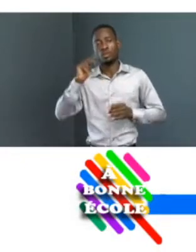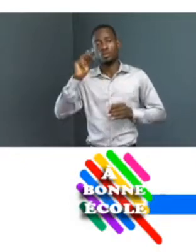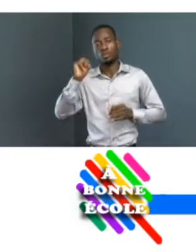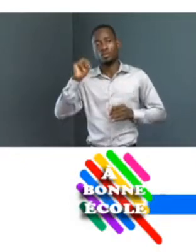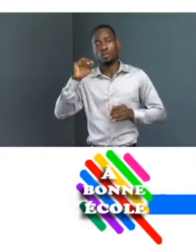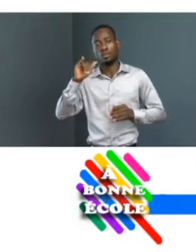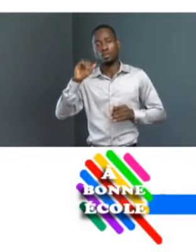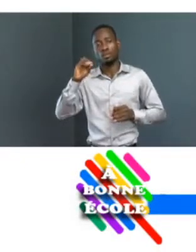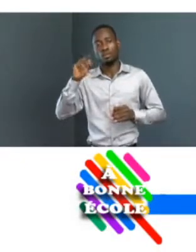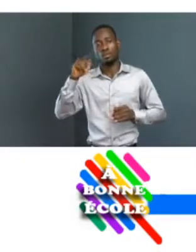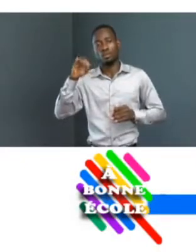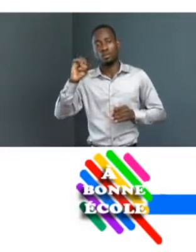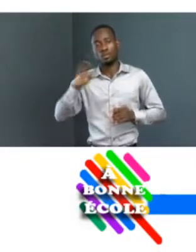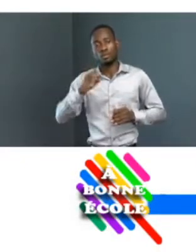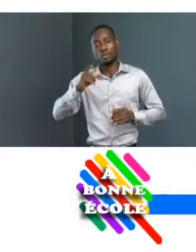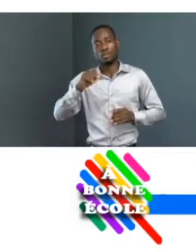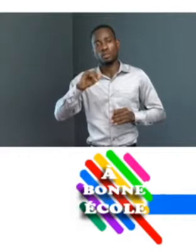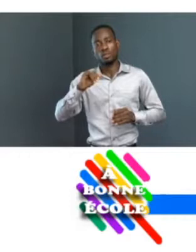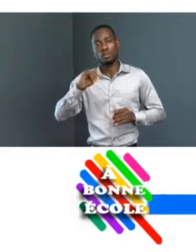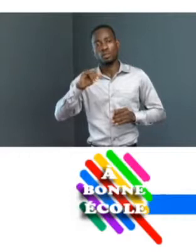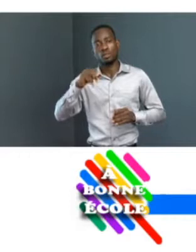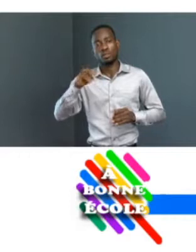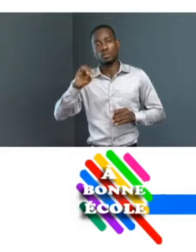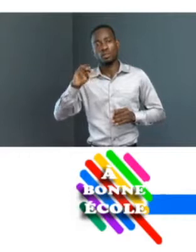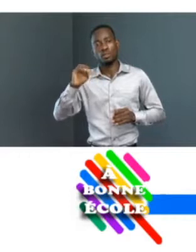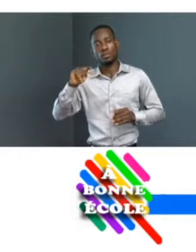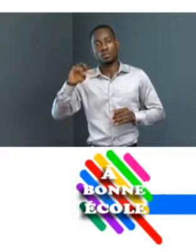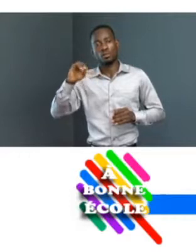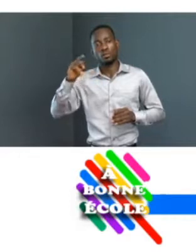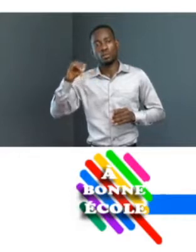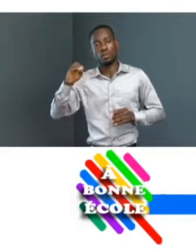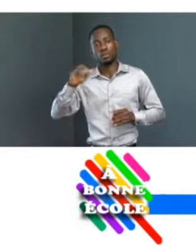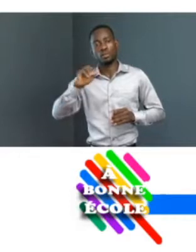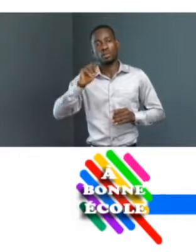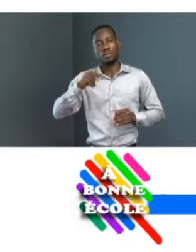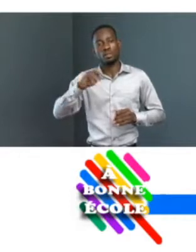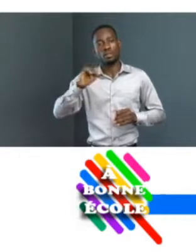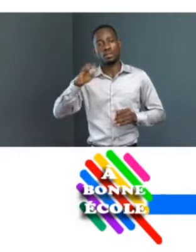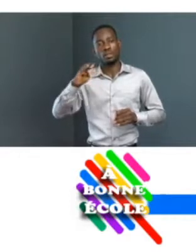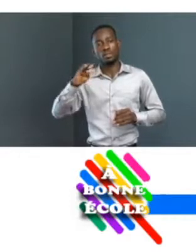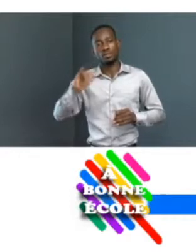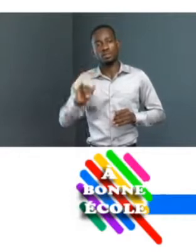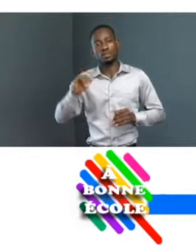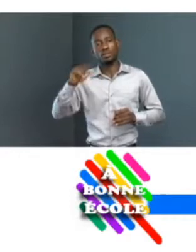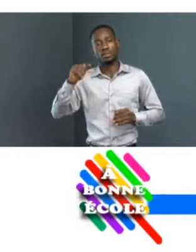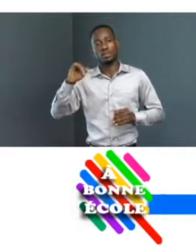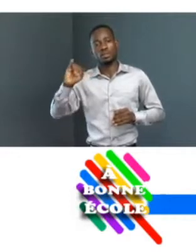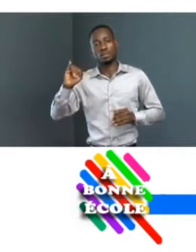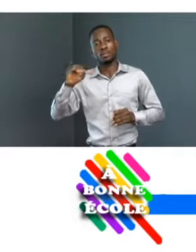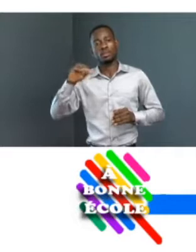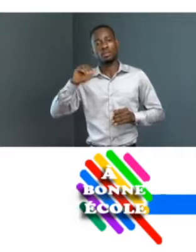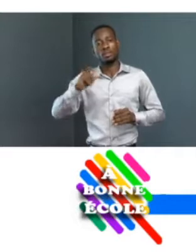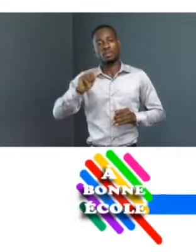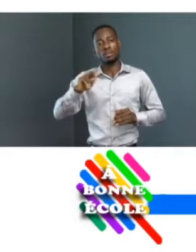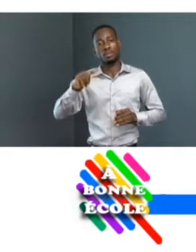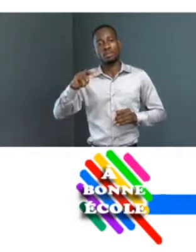myopie, l'hypermétropie, la presbytie, l'astigmatisme, le daltonisme, la cataracte, le